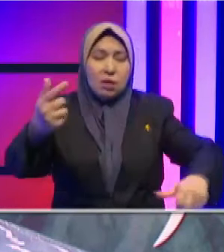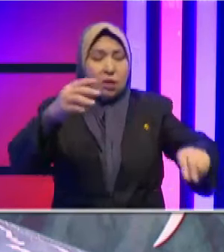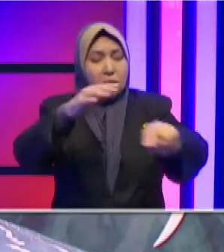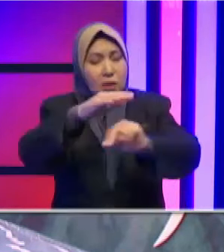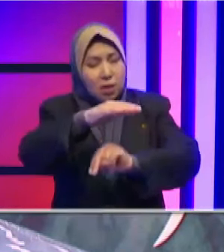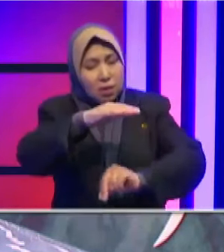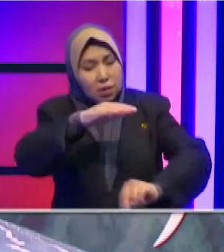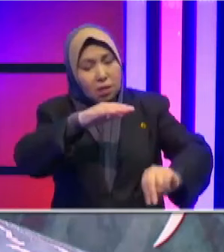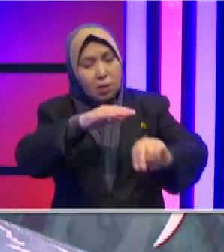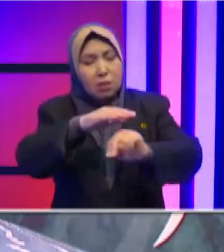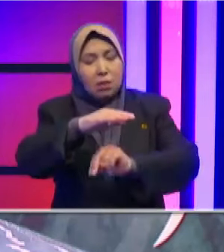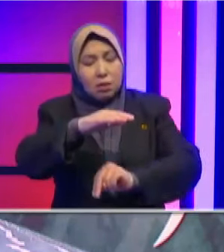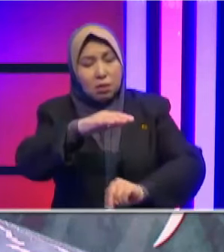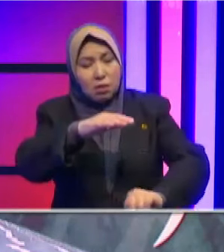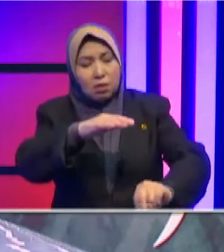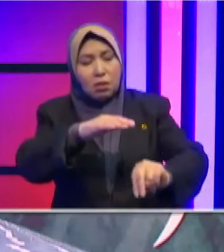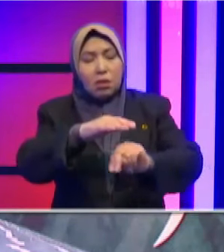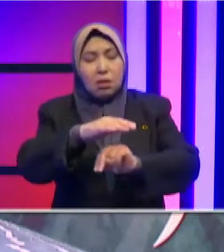Alhamdulillah